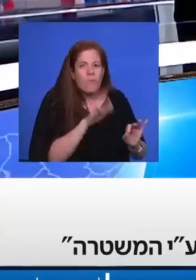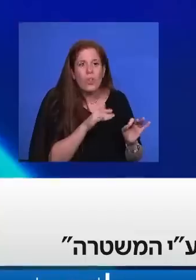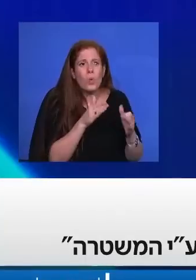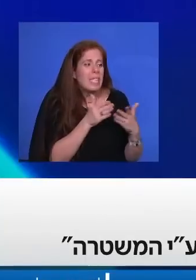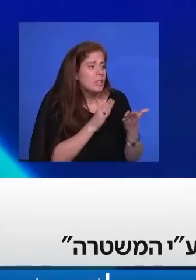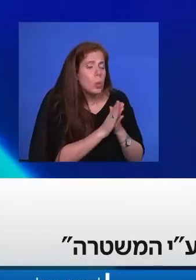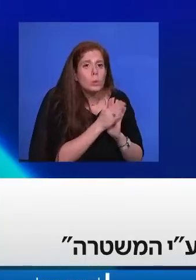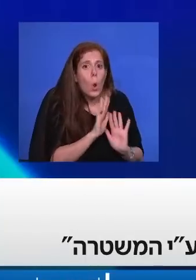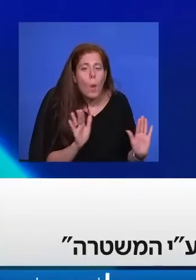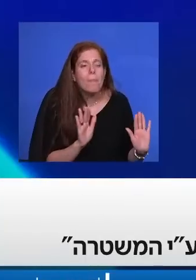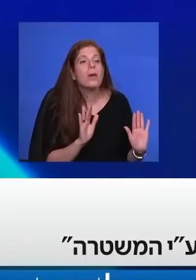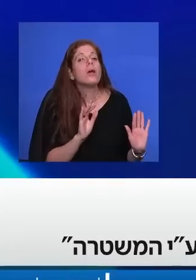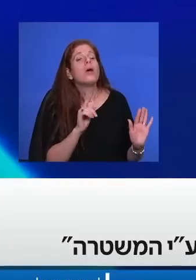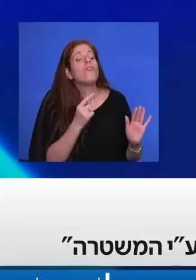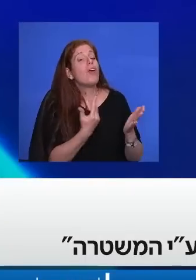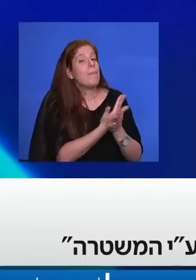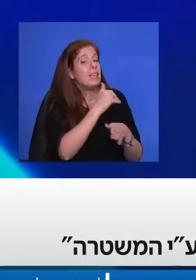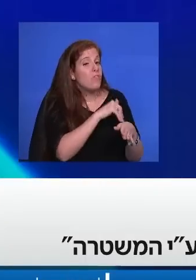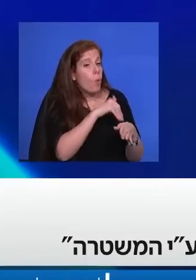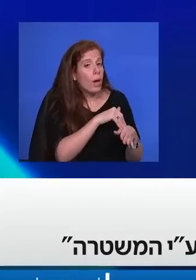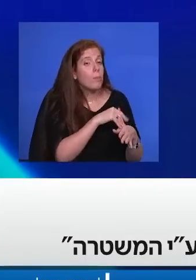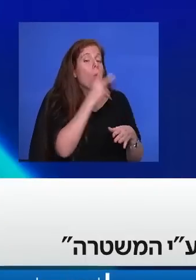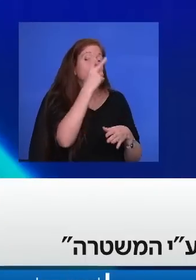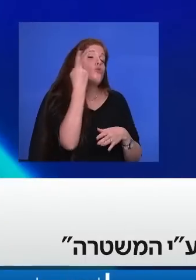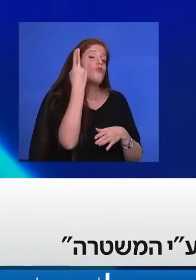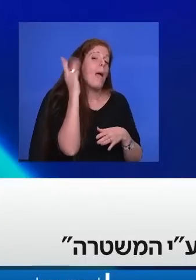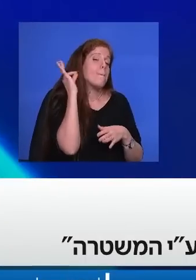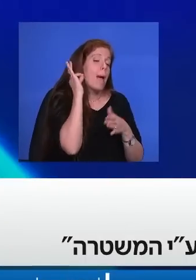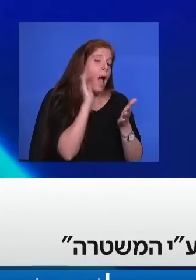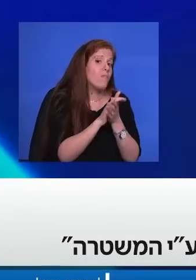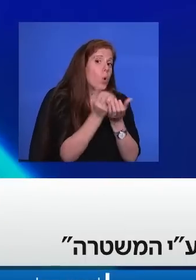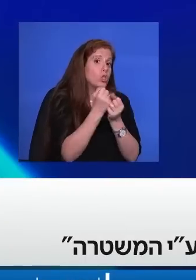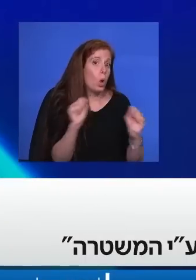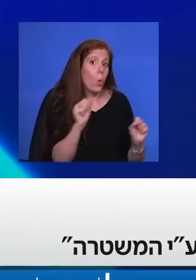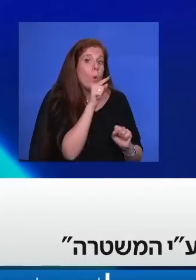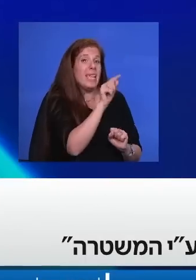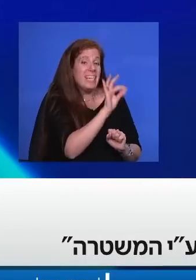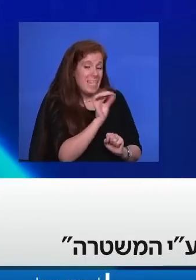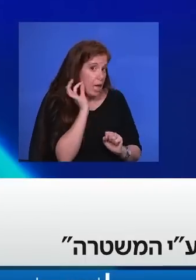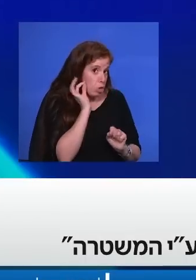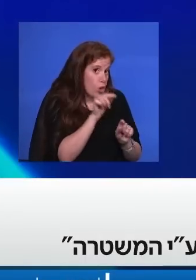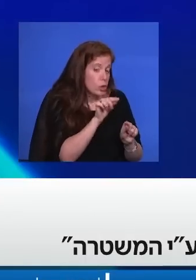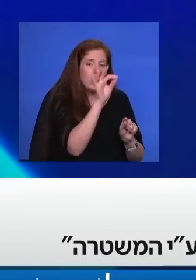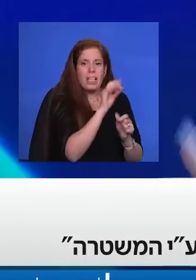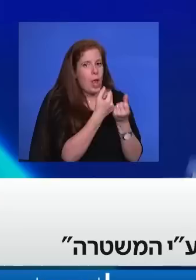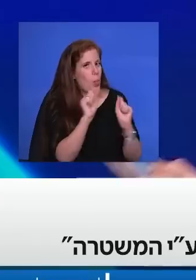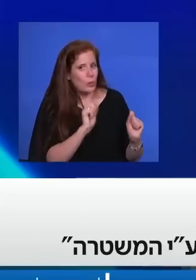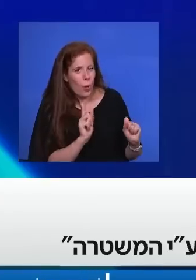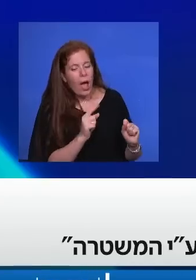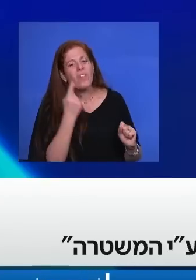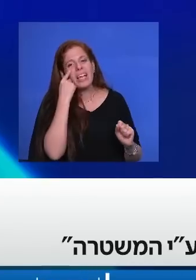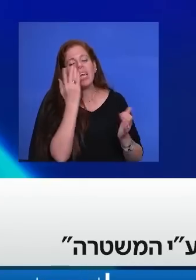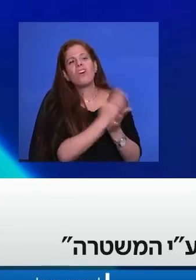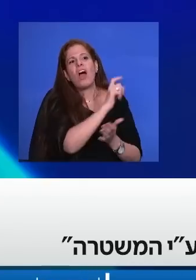נאמר שמדיווחים עולה ש2 מהחברות שוחררו, היא עדיין לא שוחררה, קאו ז'ישין עדיין לא שוחררה, אבל ככל הנראה כבר הוא אשמה